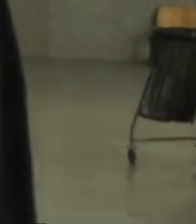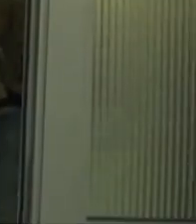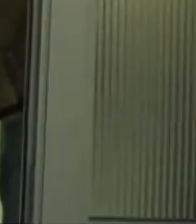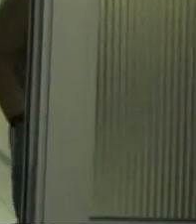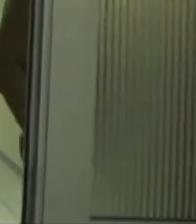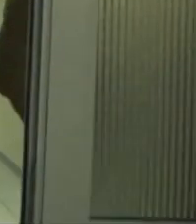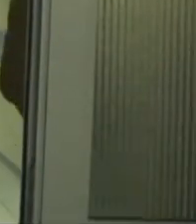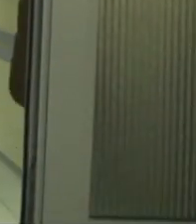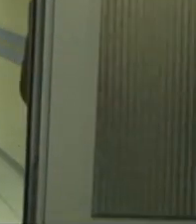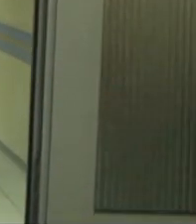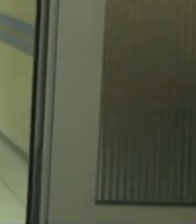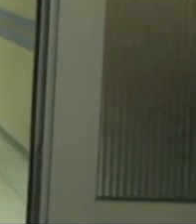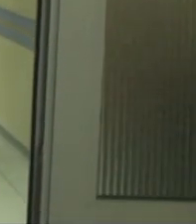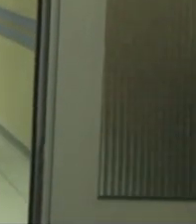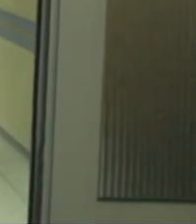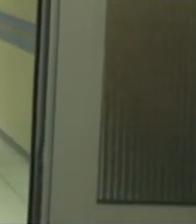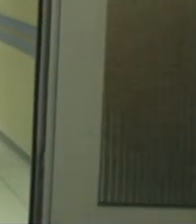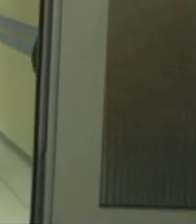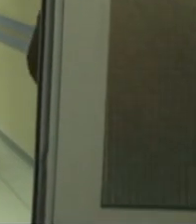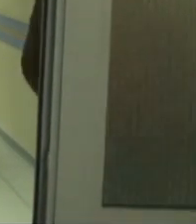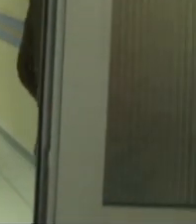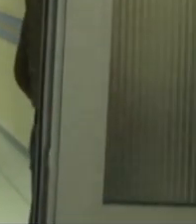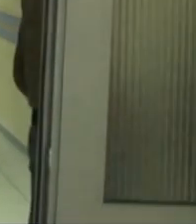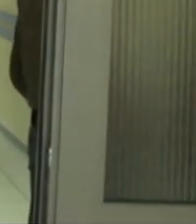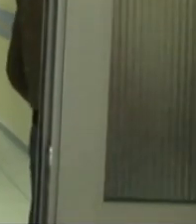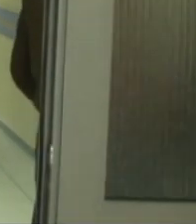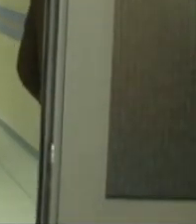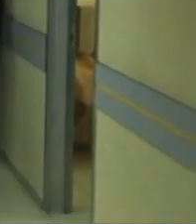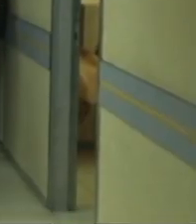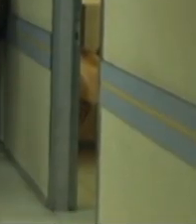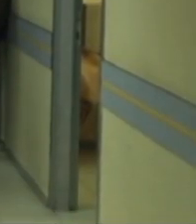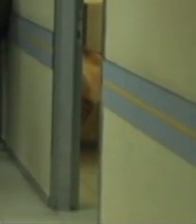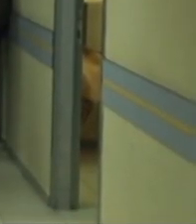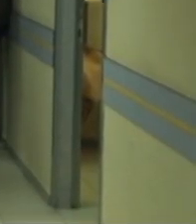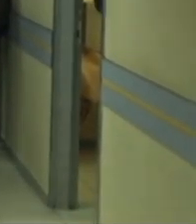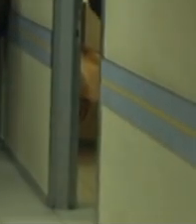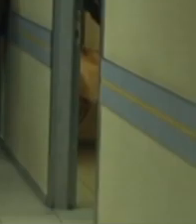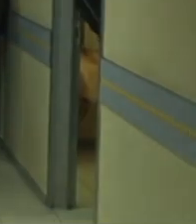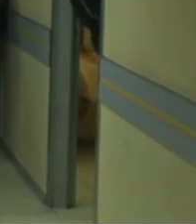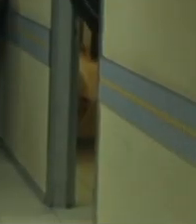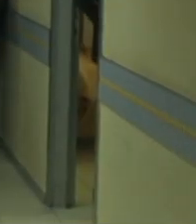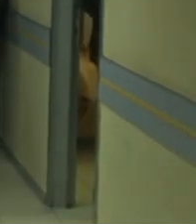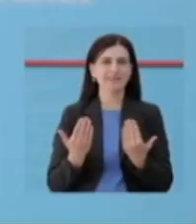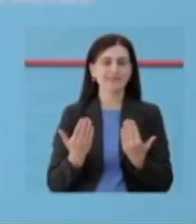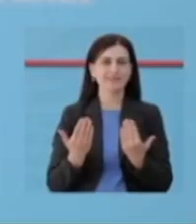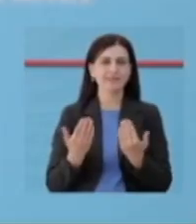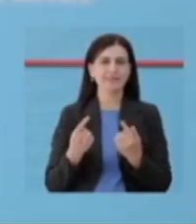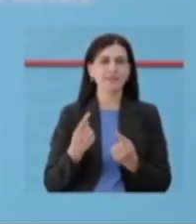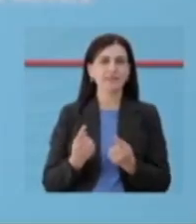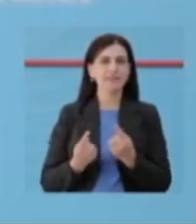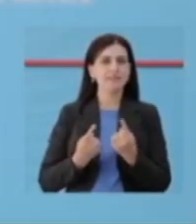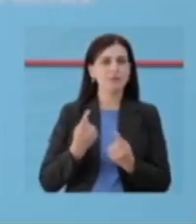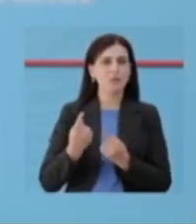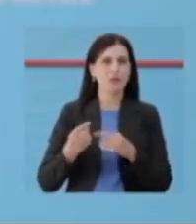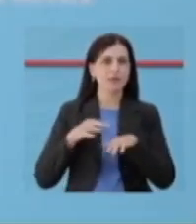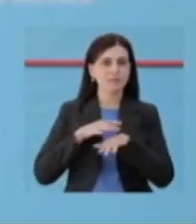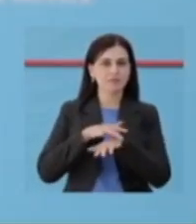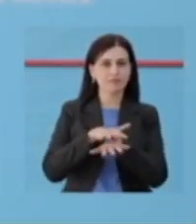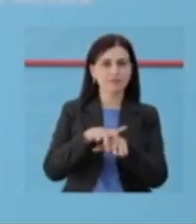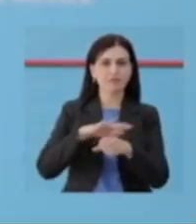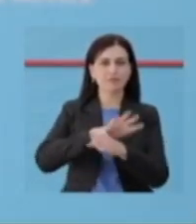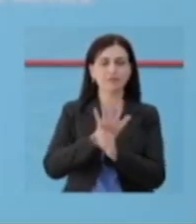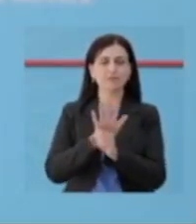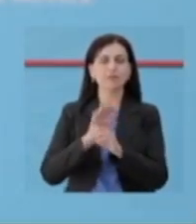qësutë dhe të gjithë të testuarit kanë rezultuar negativ për COVID-19, bën medije Ministria Shëndetsis. Situata epidemiologike në vënd